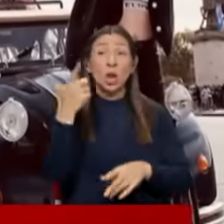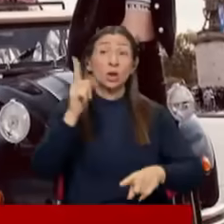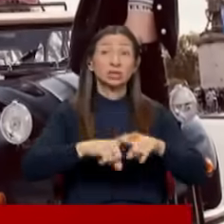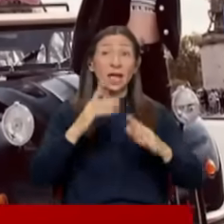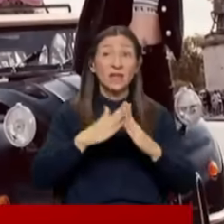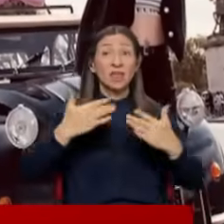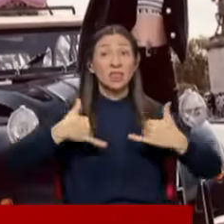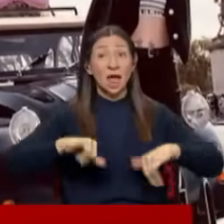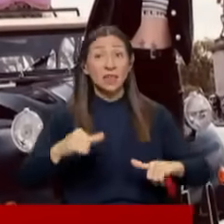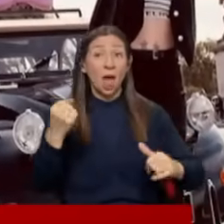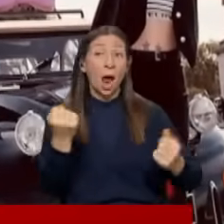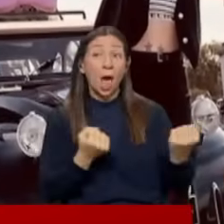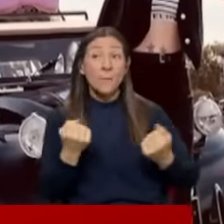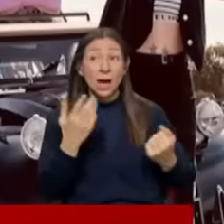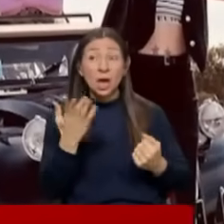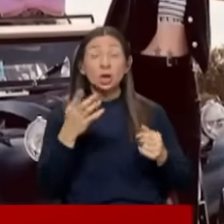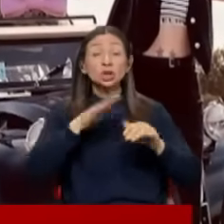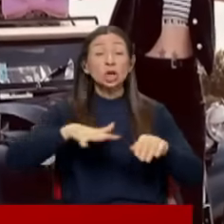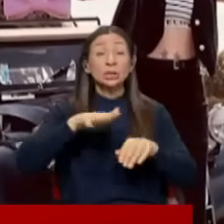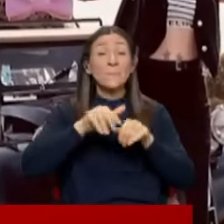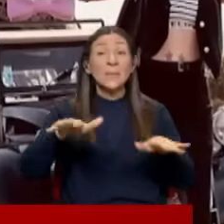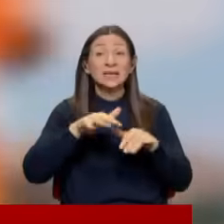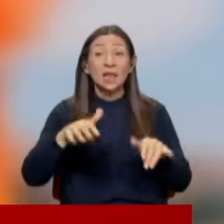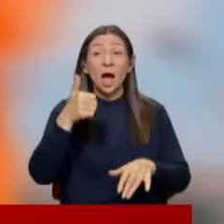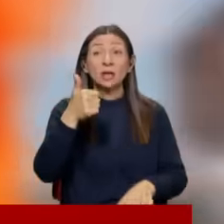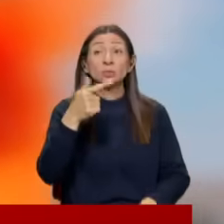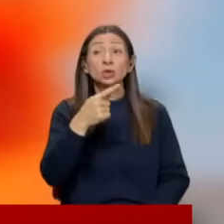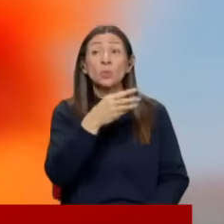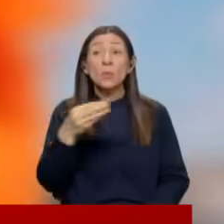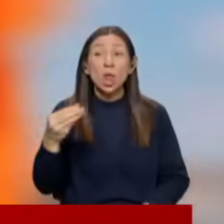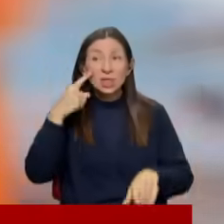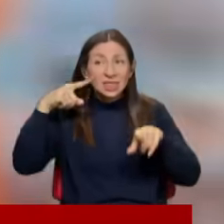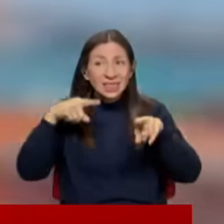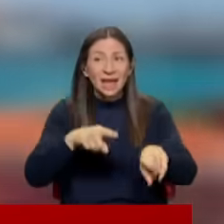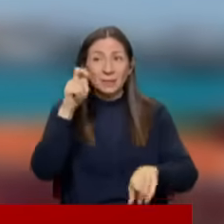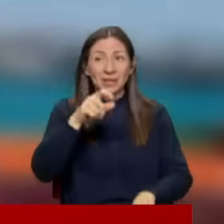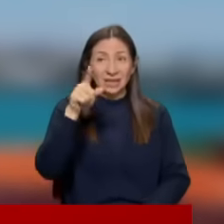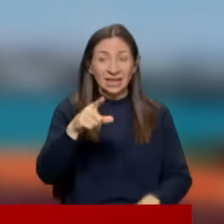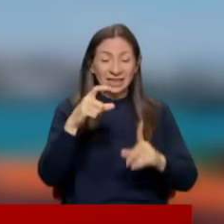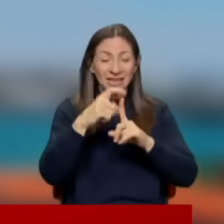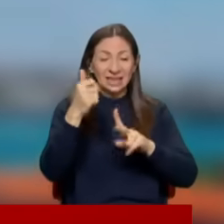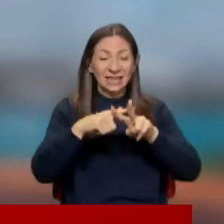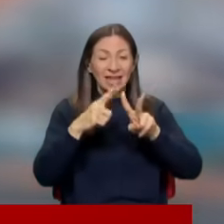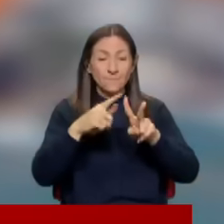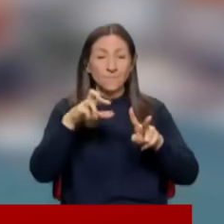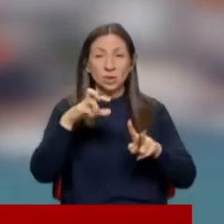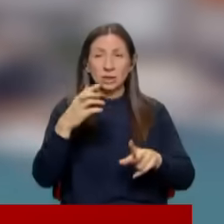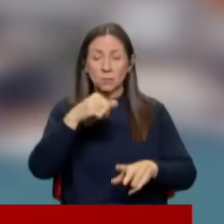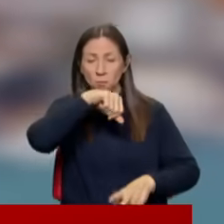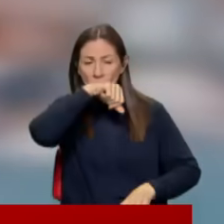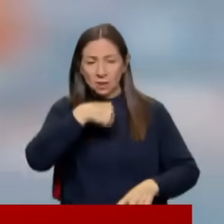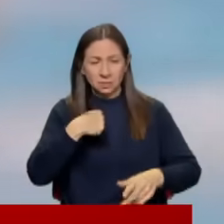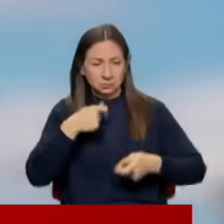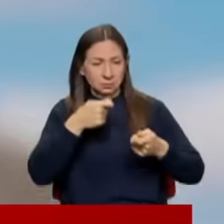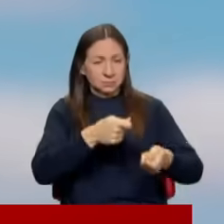evler, tatiller, otomobiller. Sosyal medyadan 6,5 milyon kişinin takip ettiği, Dilan Polat'ı sektöre ben soktum